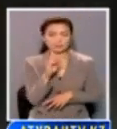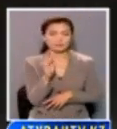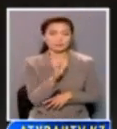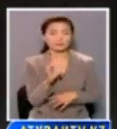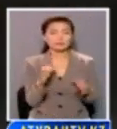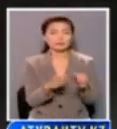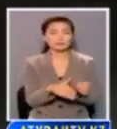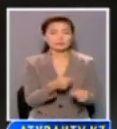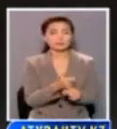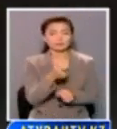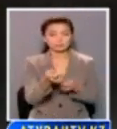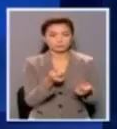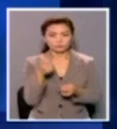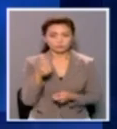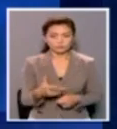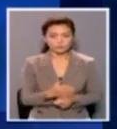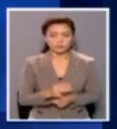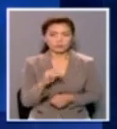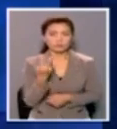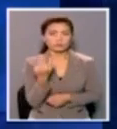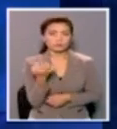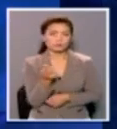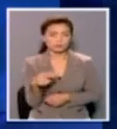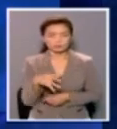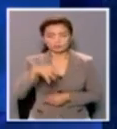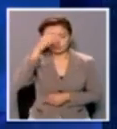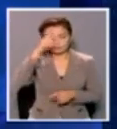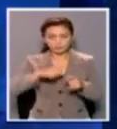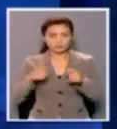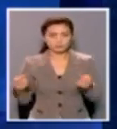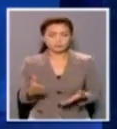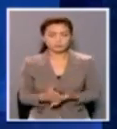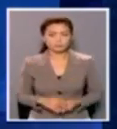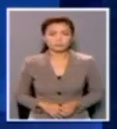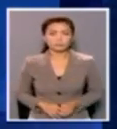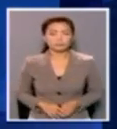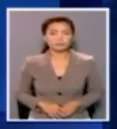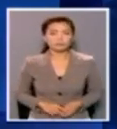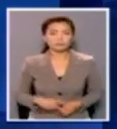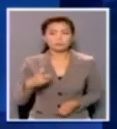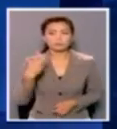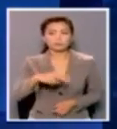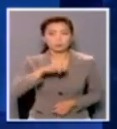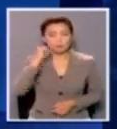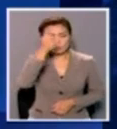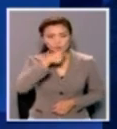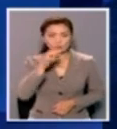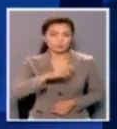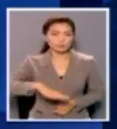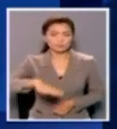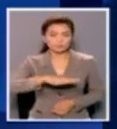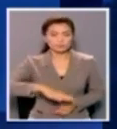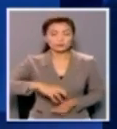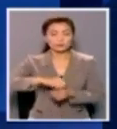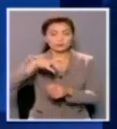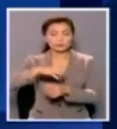компаниялар одағының төралқа төрағасы Рашид Жақсылықовтың да назарына ілікті. 120 жылдан бері Атыраудың